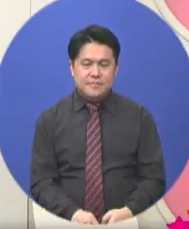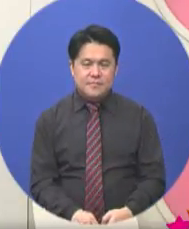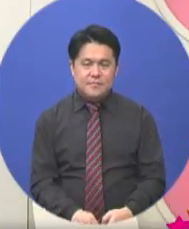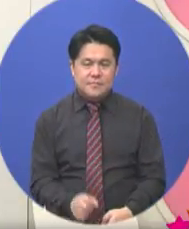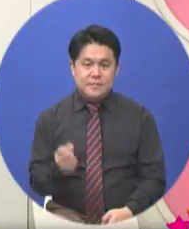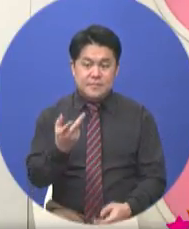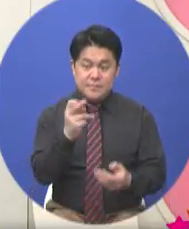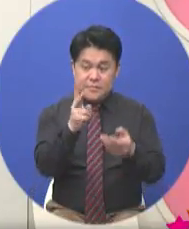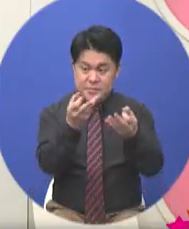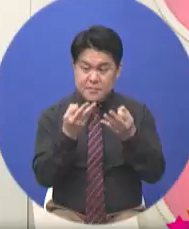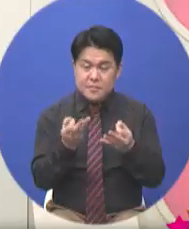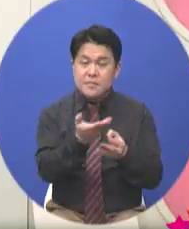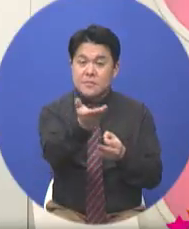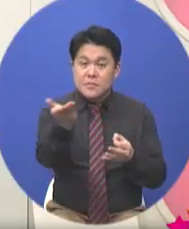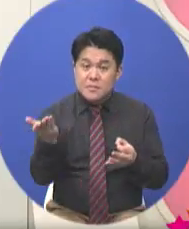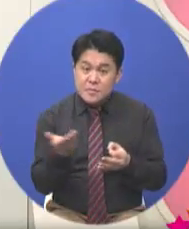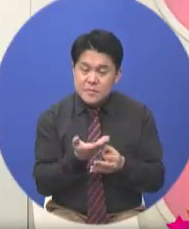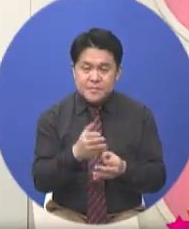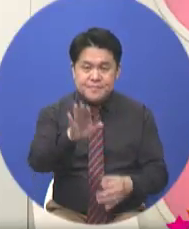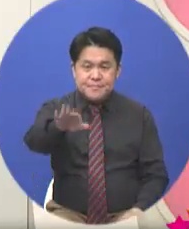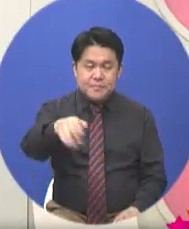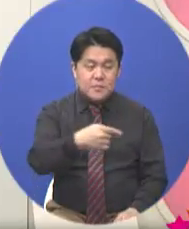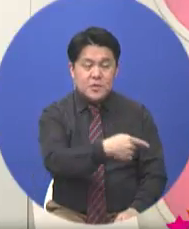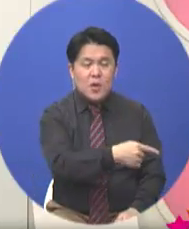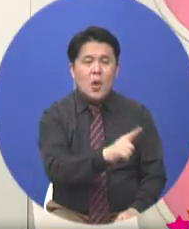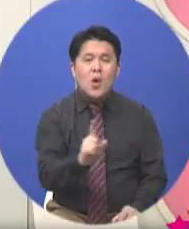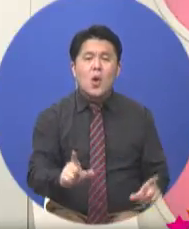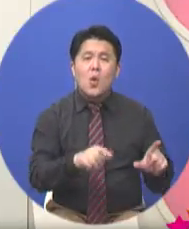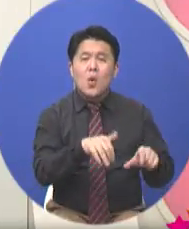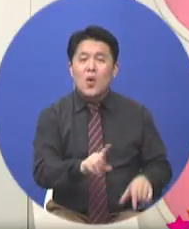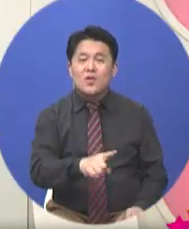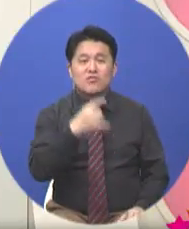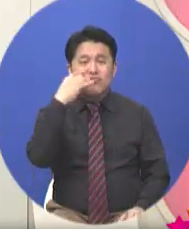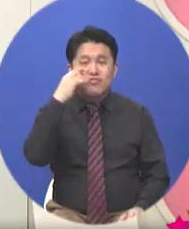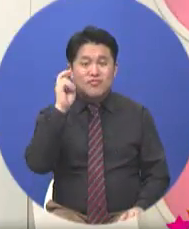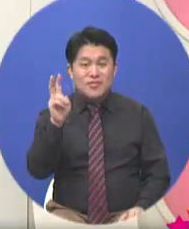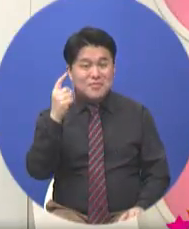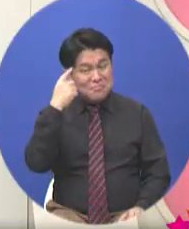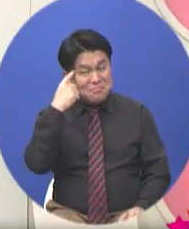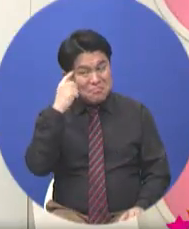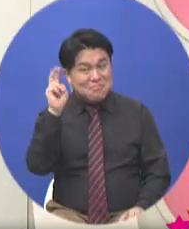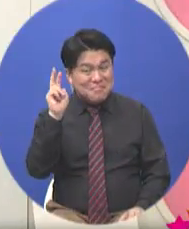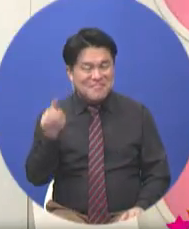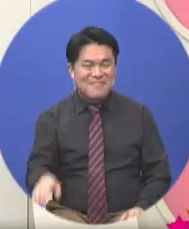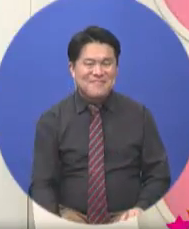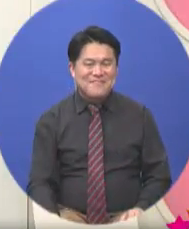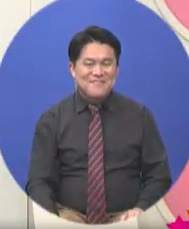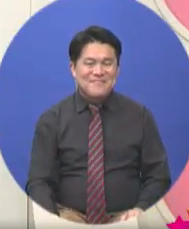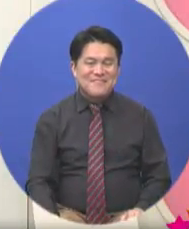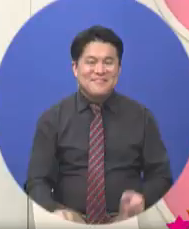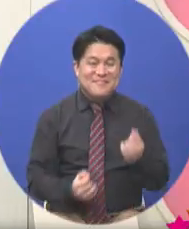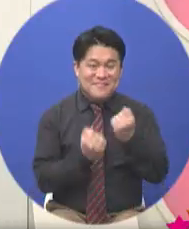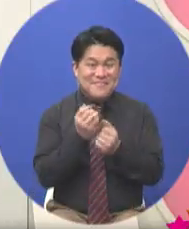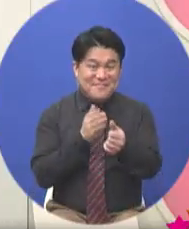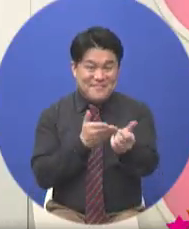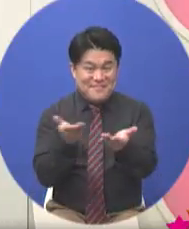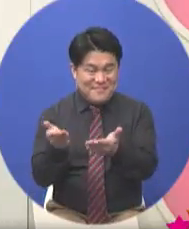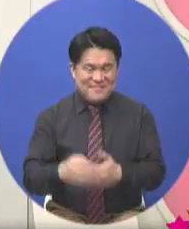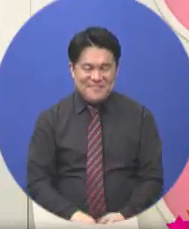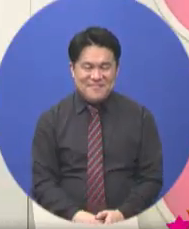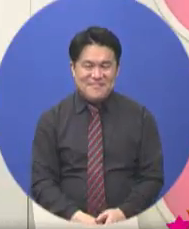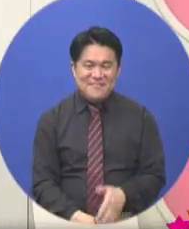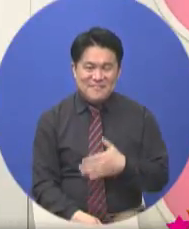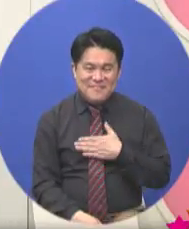그러니까요. 그래도 시청자 여러분들은 도대체 김종찬 씨가 어디 사는 분이길래 그렇지? 이럴 수 있어요. 네. 다시 자기소개 좀 하세요.